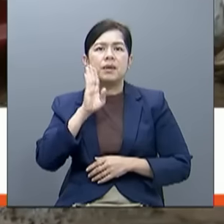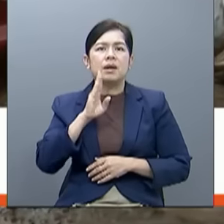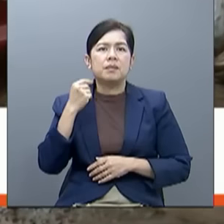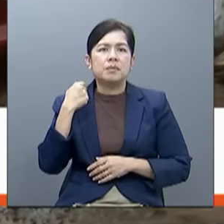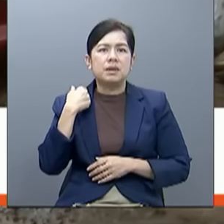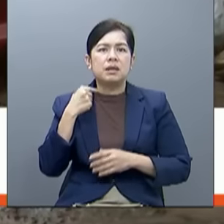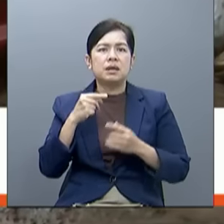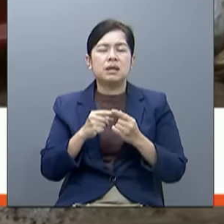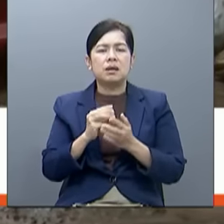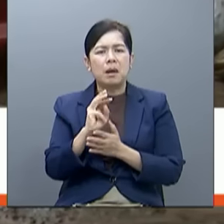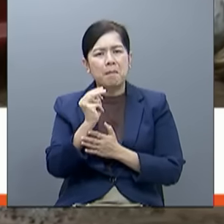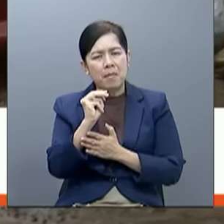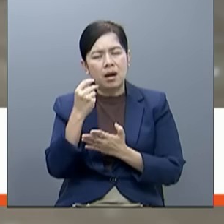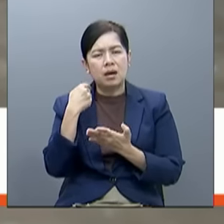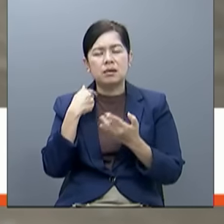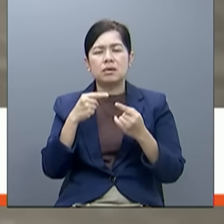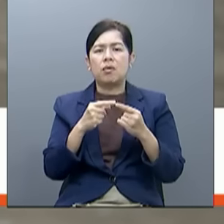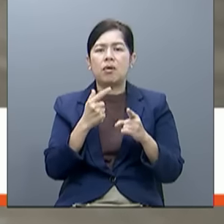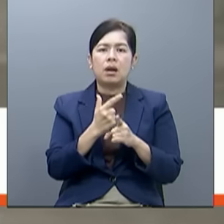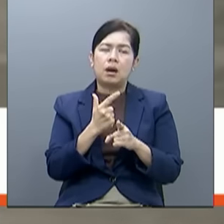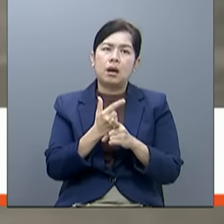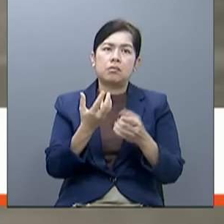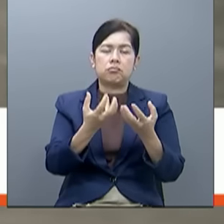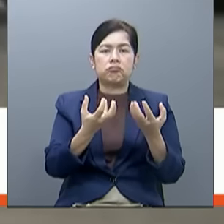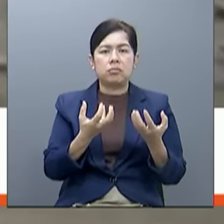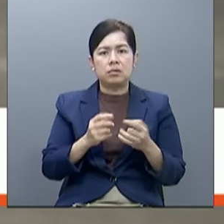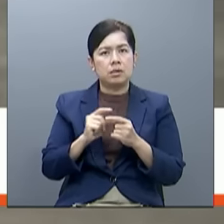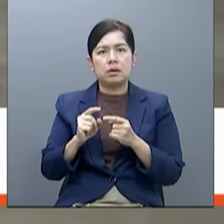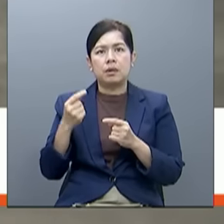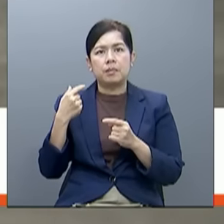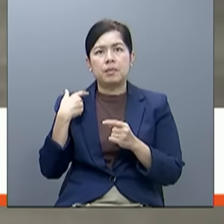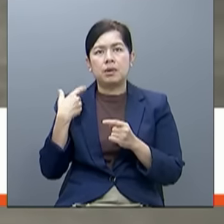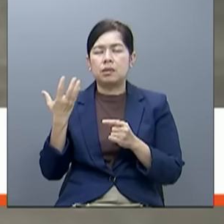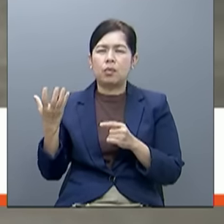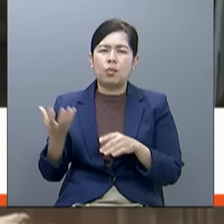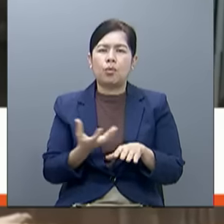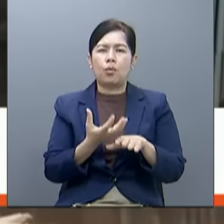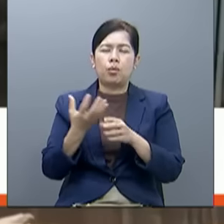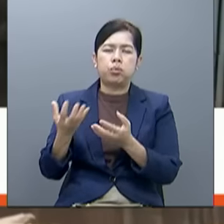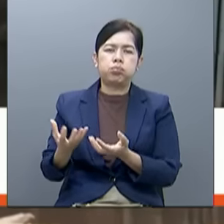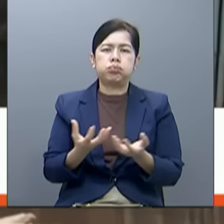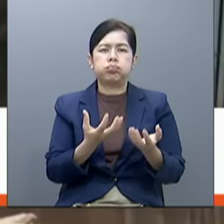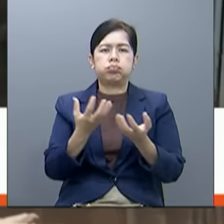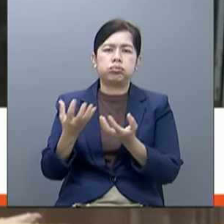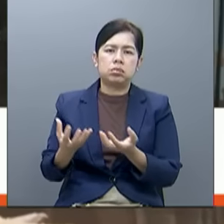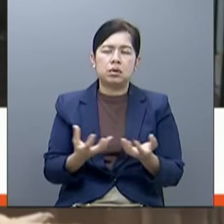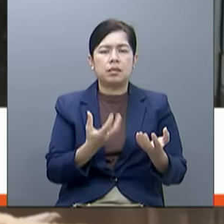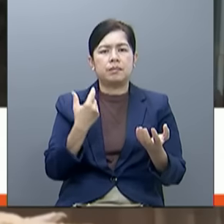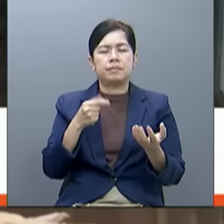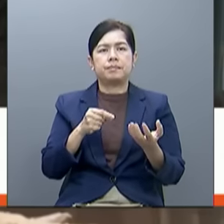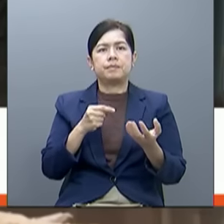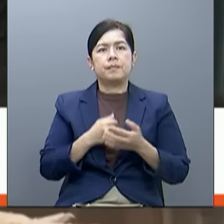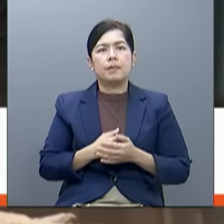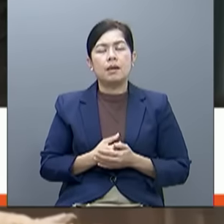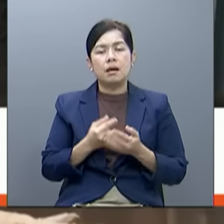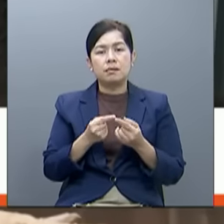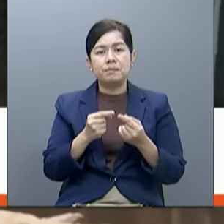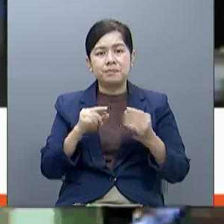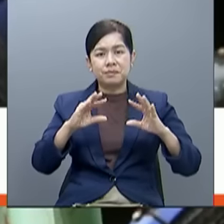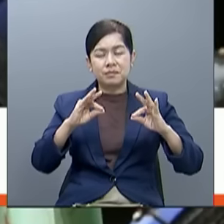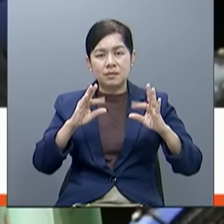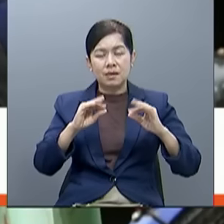ไม้เศษเหล็กเฟอร์นิเจอร์แล้วก็ข้าวของเครื่องใช้ที่ลอยมากับกระแสน้ำครับโคลนที่ถูกกระแสน้